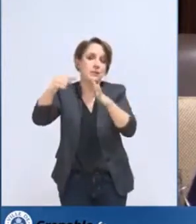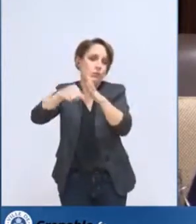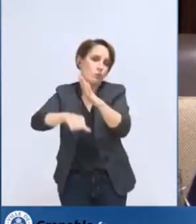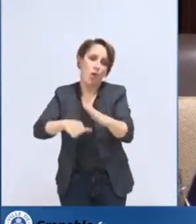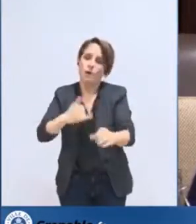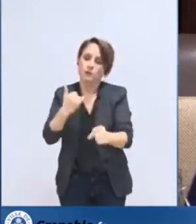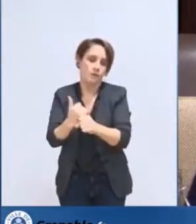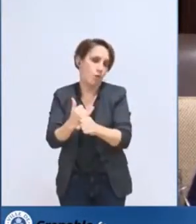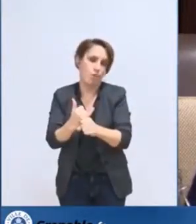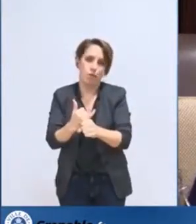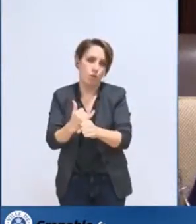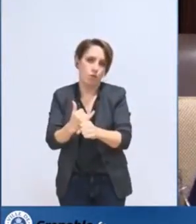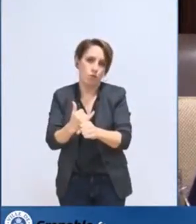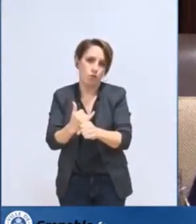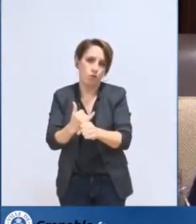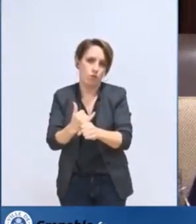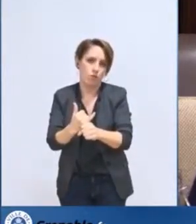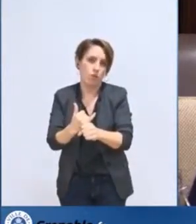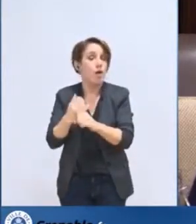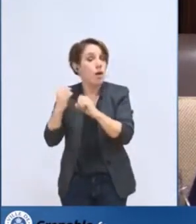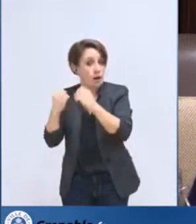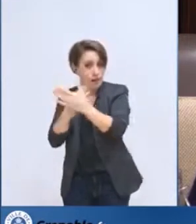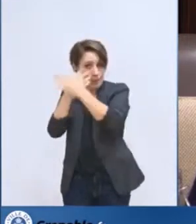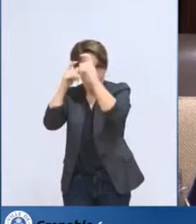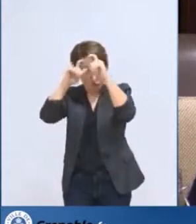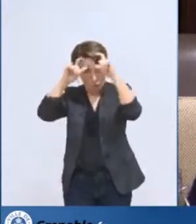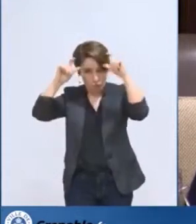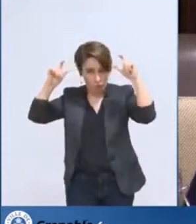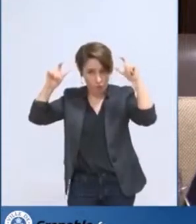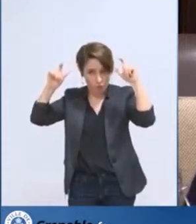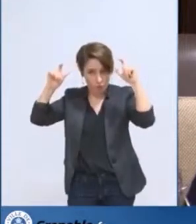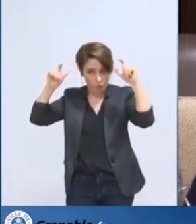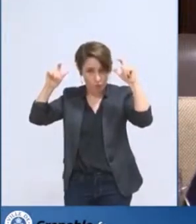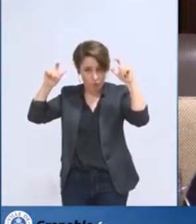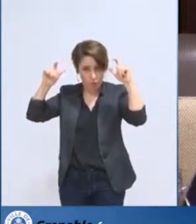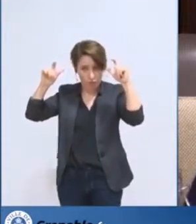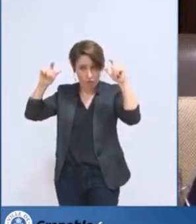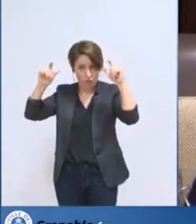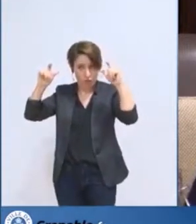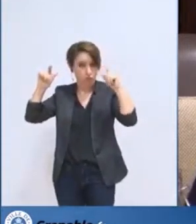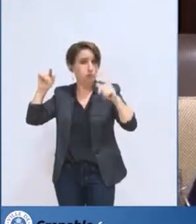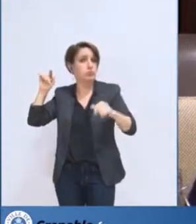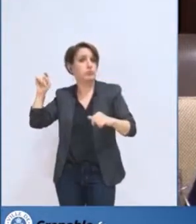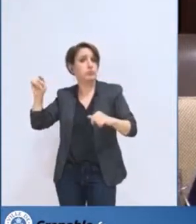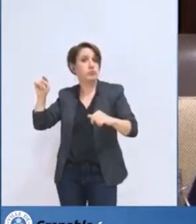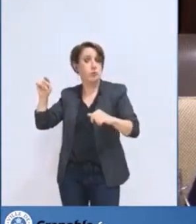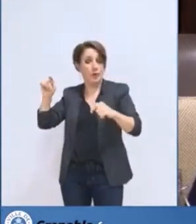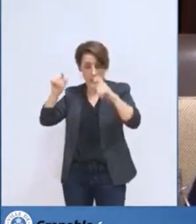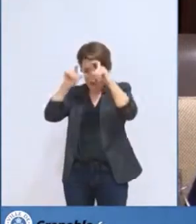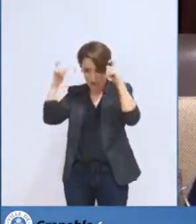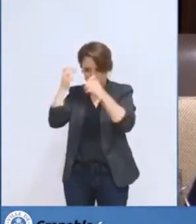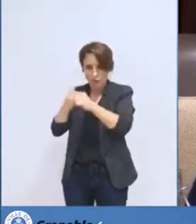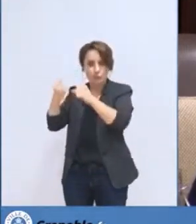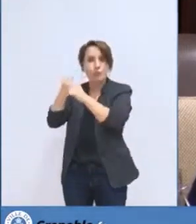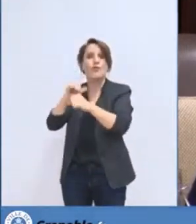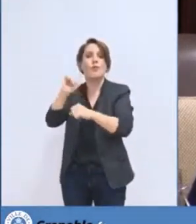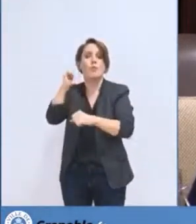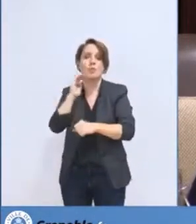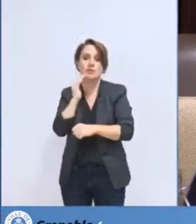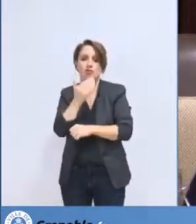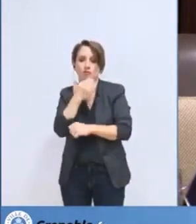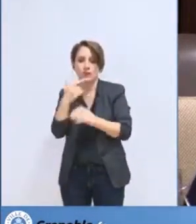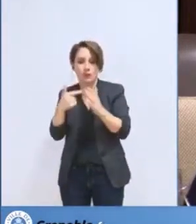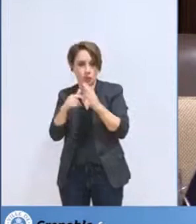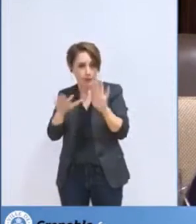là. Je rappelle que la métropole existe en tant que telle, avec ce statut depuis le 1er janvier